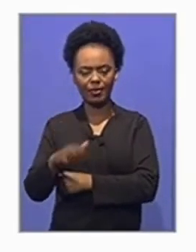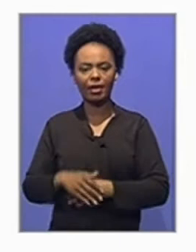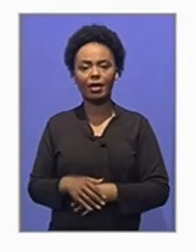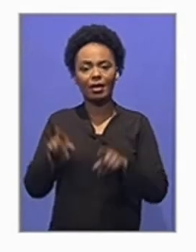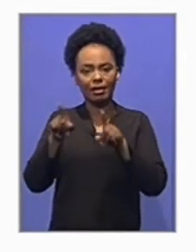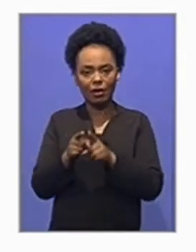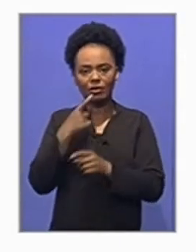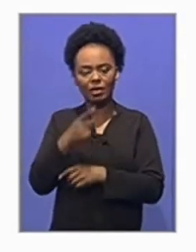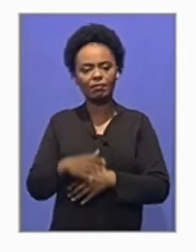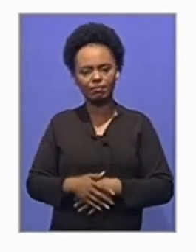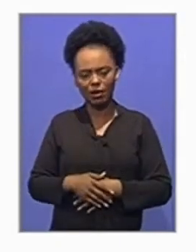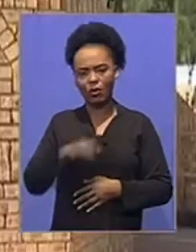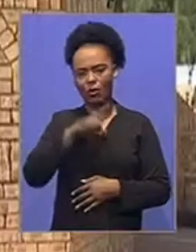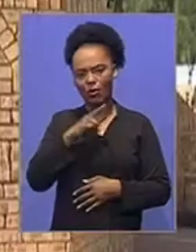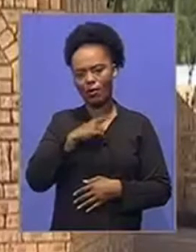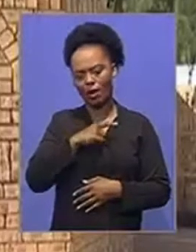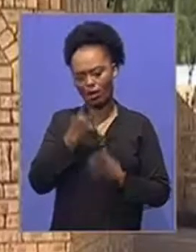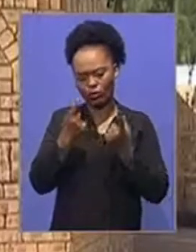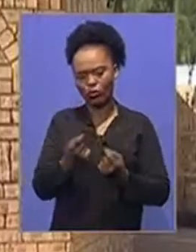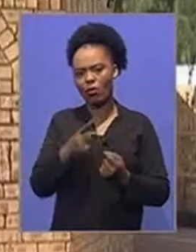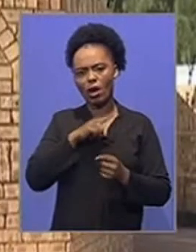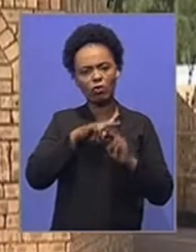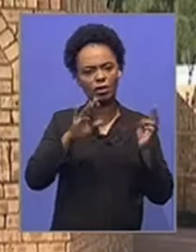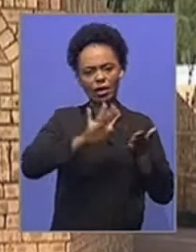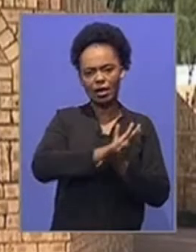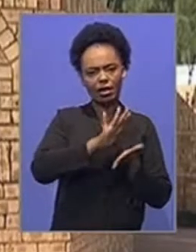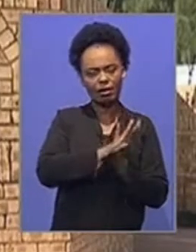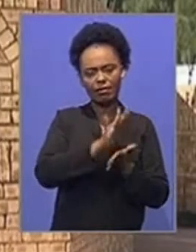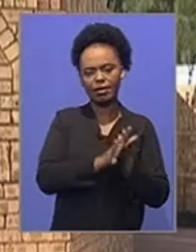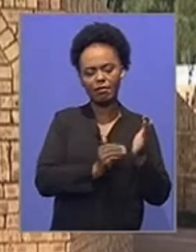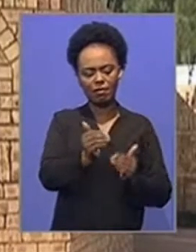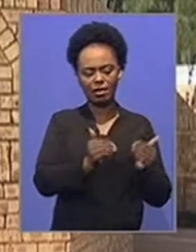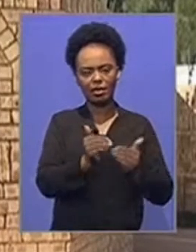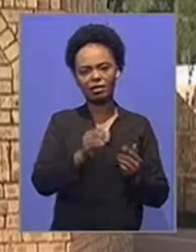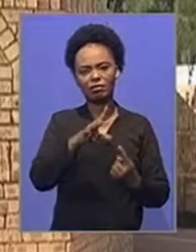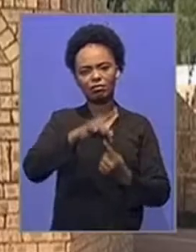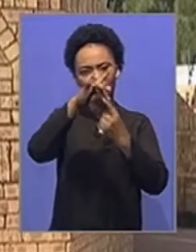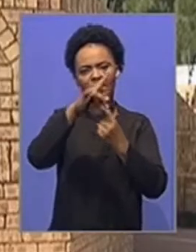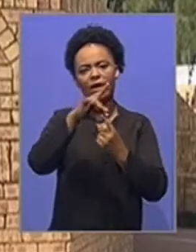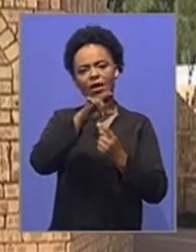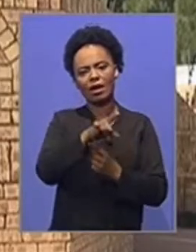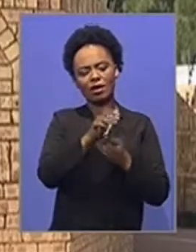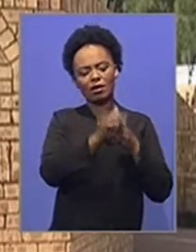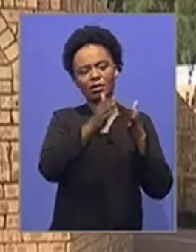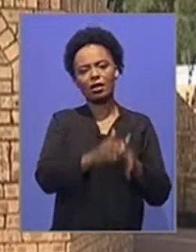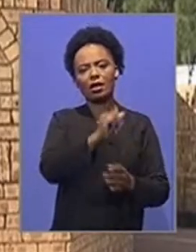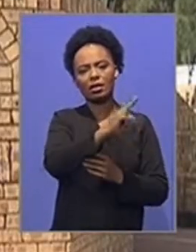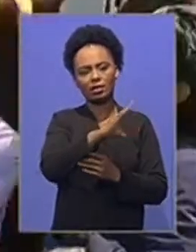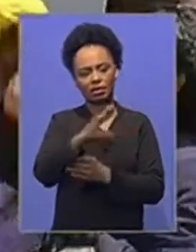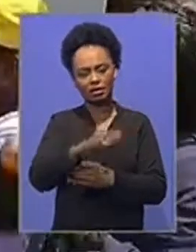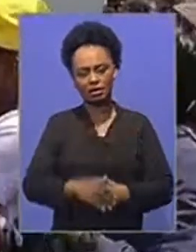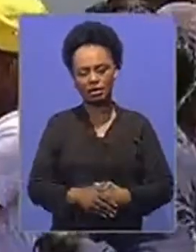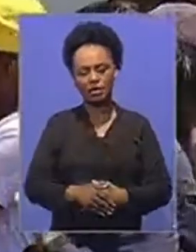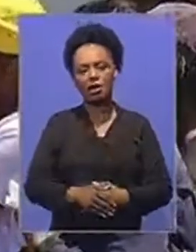fa ba dirile seno ka ntlha ya fa ba ne ba sa itumelela tsamaiso ya manaane a bontlhopheng ba lekoko la ANC. Mongwe wa bone